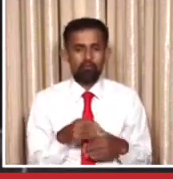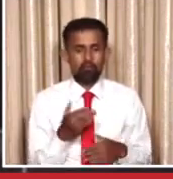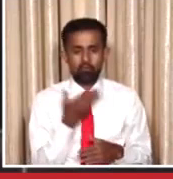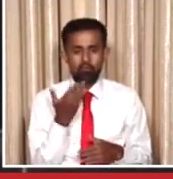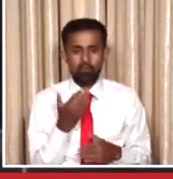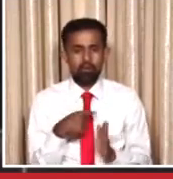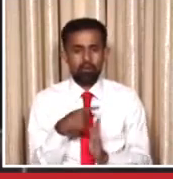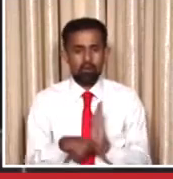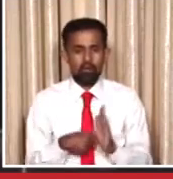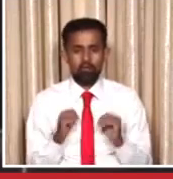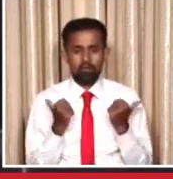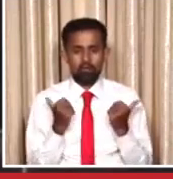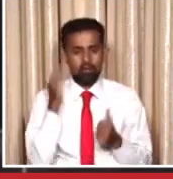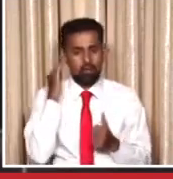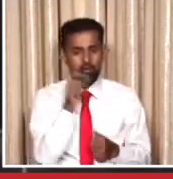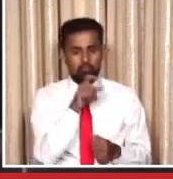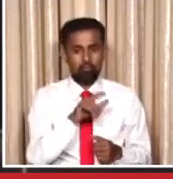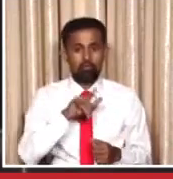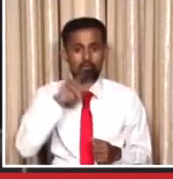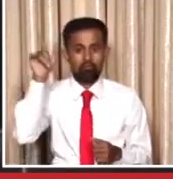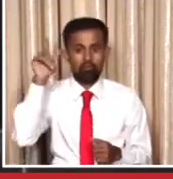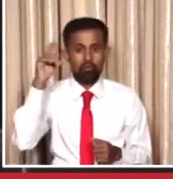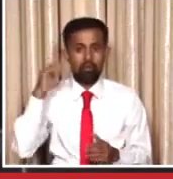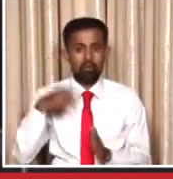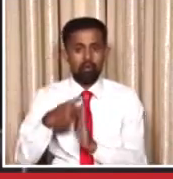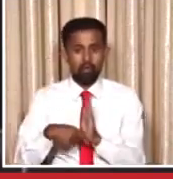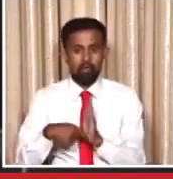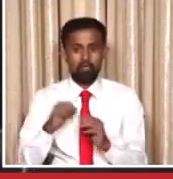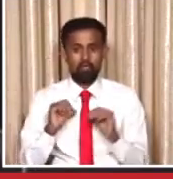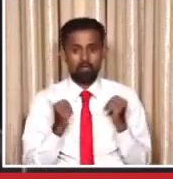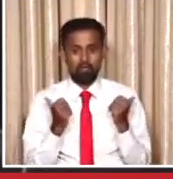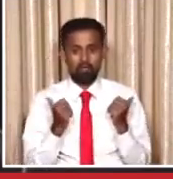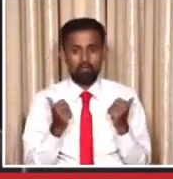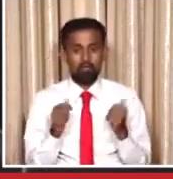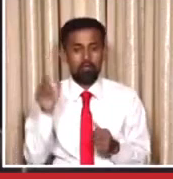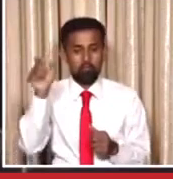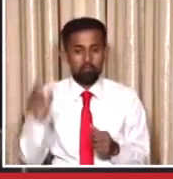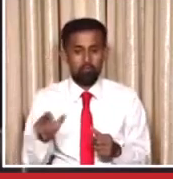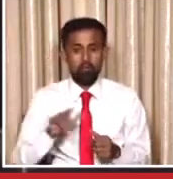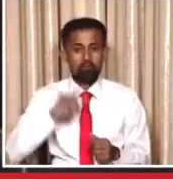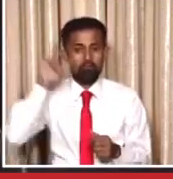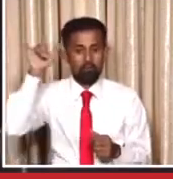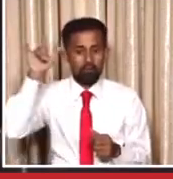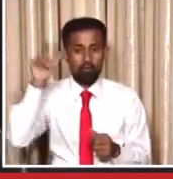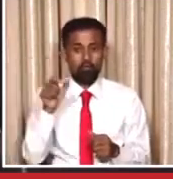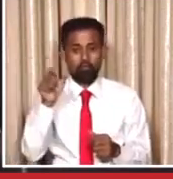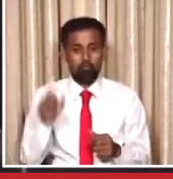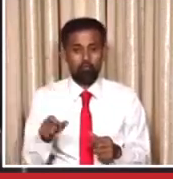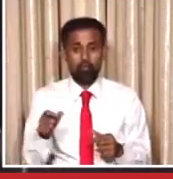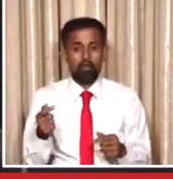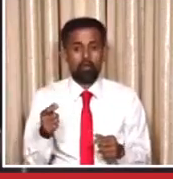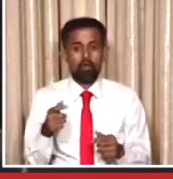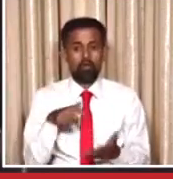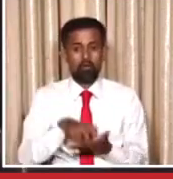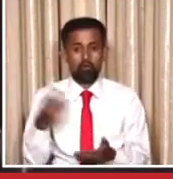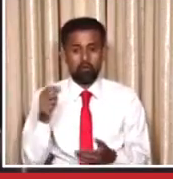பெண்ணை வெளிநாட்டிலே வாழுகின்ற அதாவது இலங்கையைச் சேர்ந்தவர் வெளிநாட்டு சிட்டிசன்ஷிப்போடு வந்து இலங்கையிலே திருமணம் முடிக்க முடியாத அது முஸ்லீம்களுக்கு மட்டும்